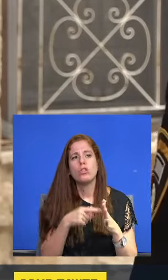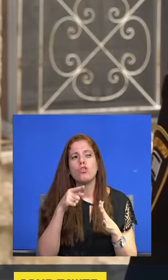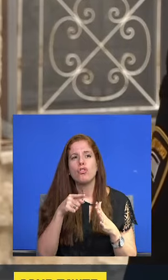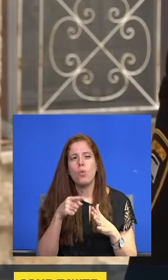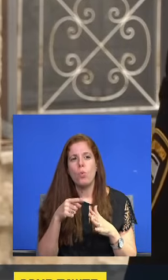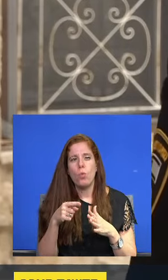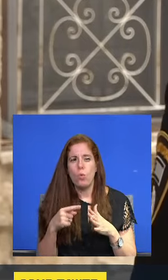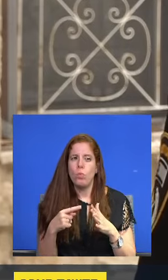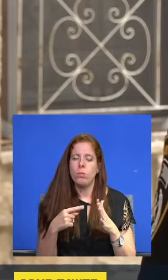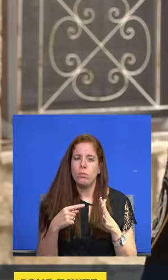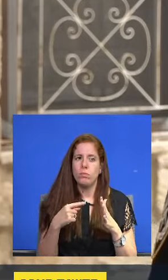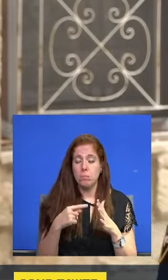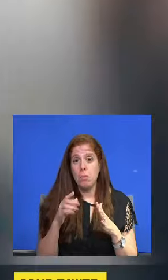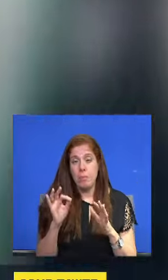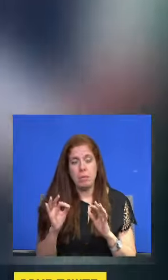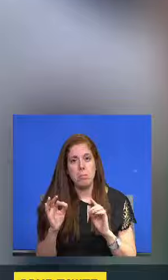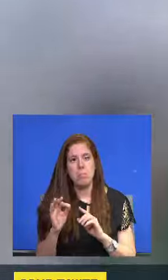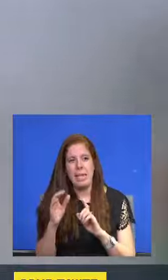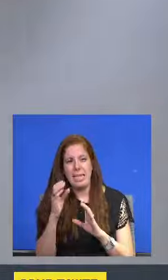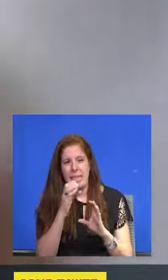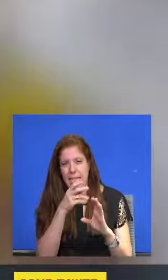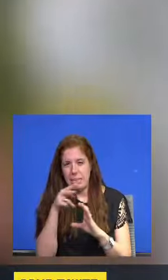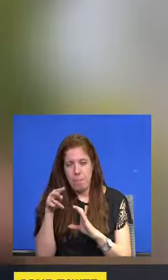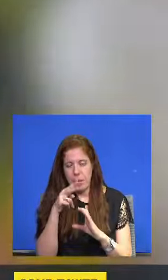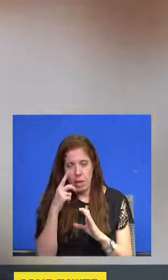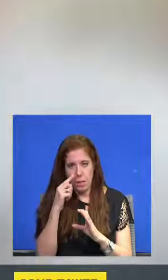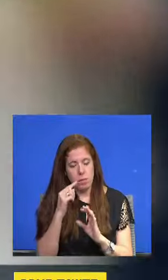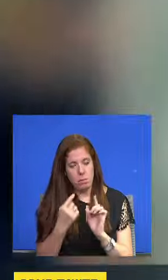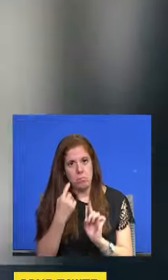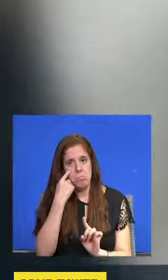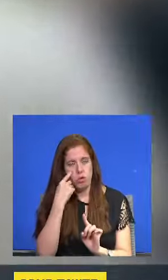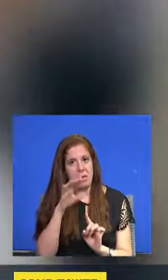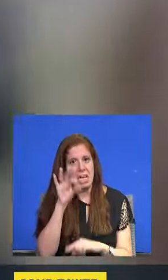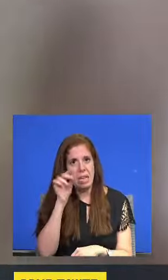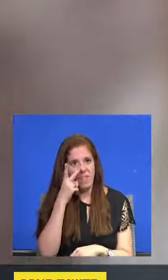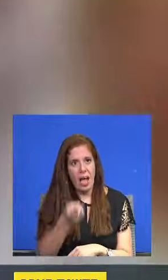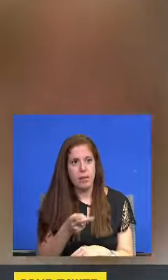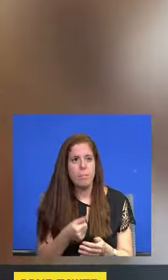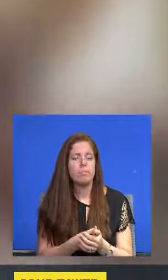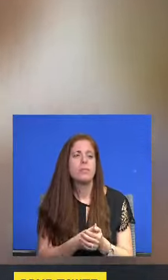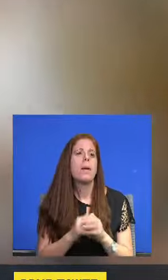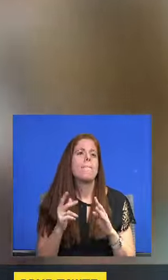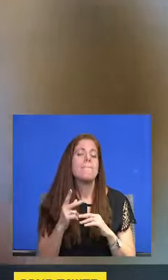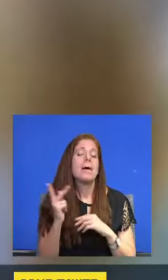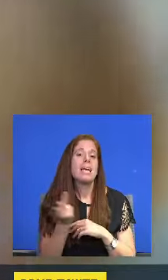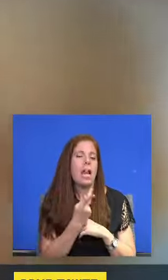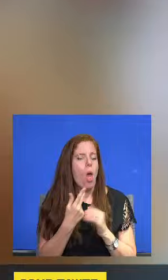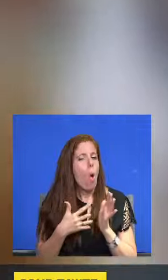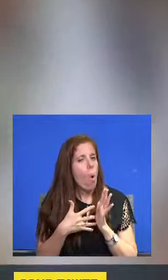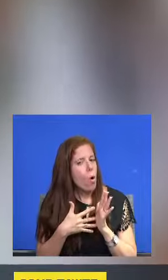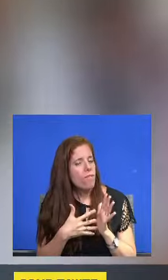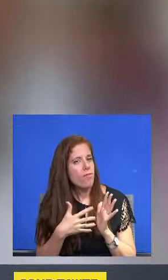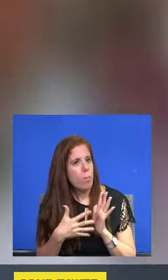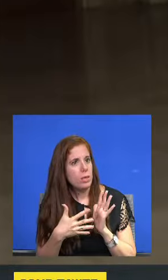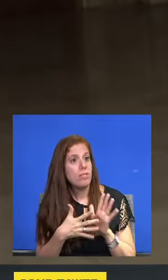מרשים של תצפיתנית מבט 2000. בקהילה הנוצרית בעיר העתיקה בירושלים עוקבים בדאגה אחר ההתפתחויות ושמחים שהמשטרה